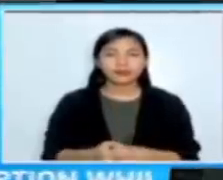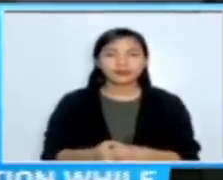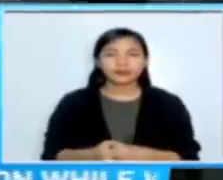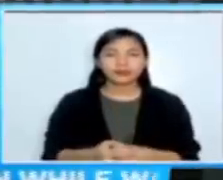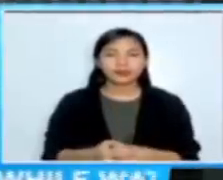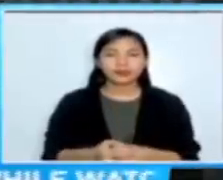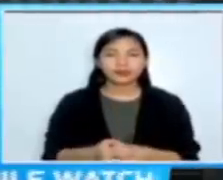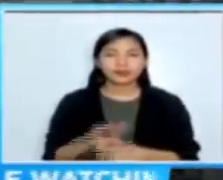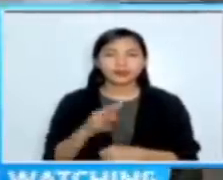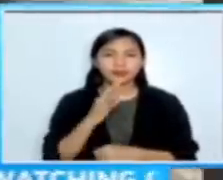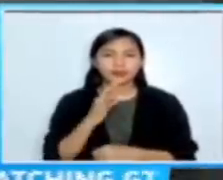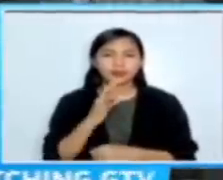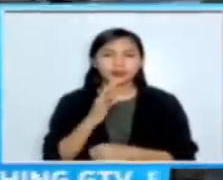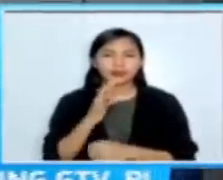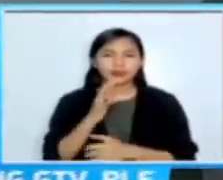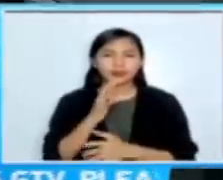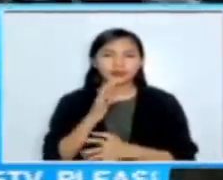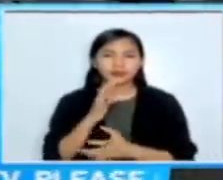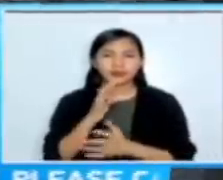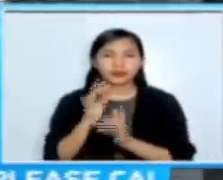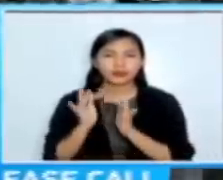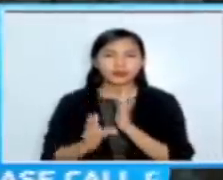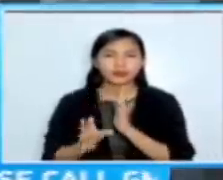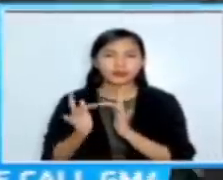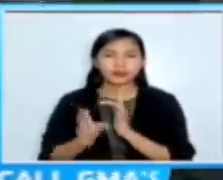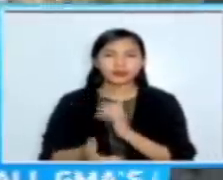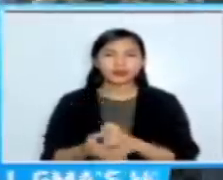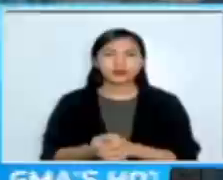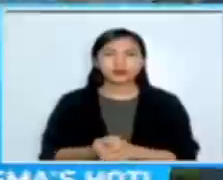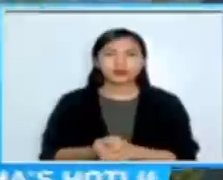Ilikat sa lalaki. At na